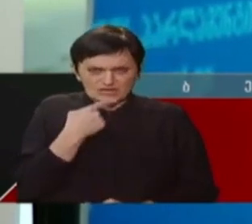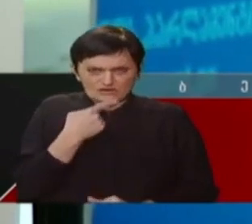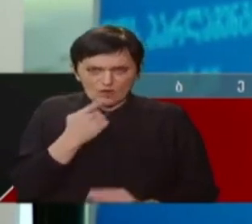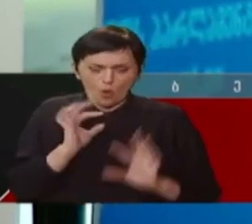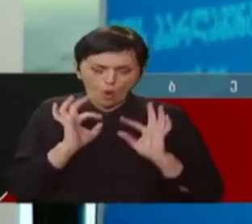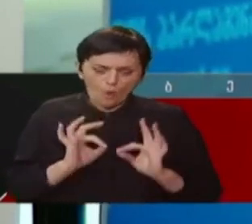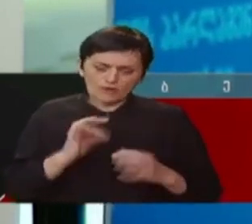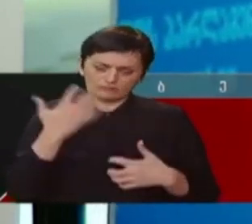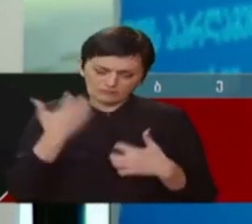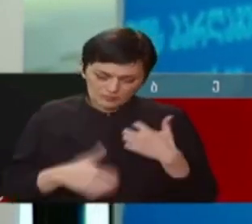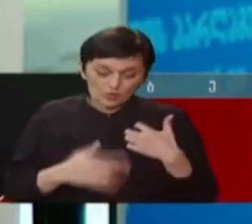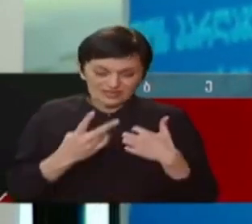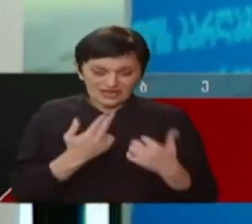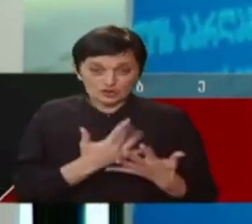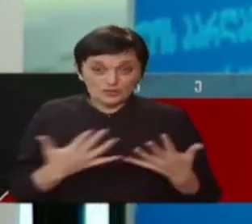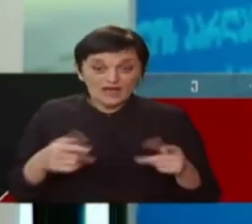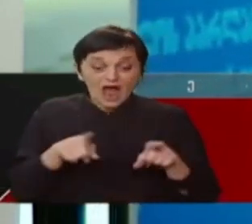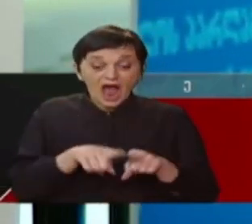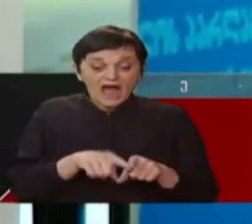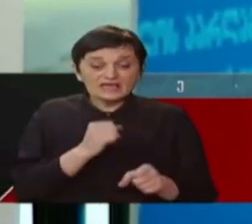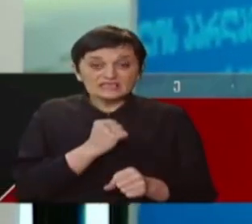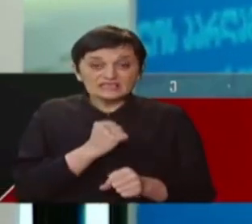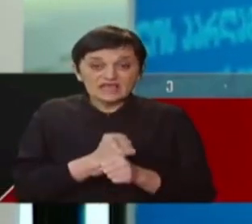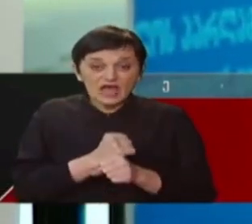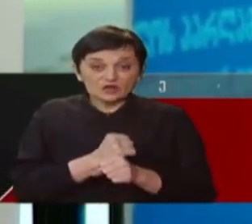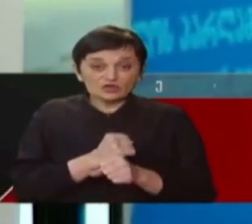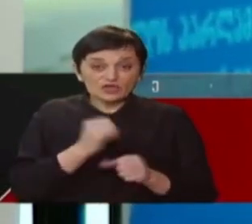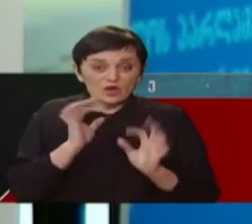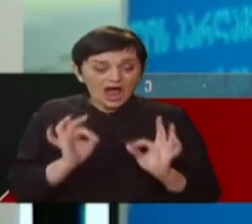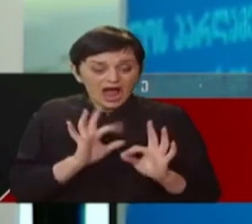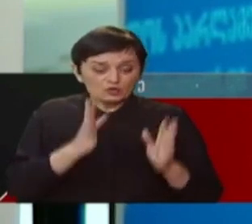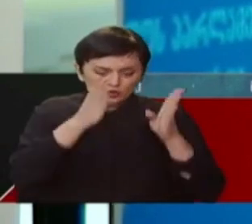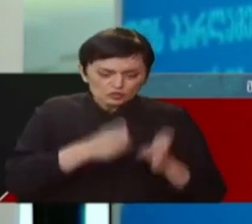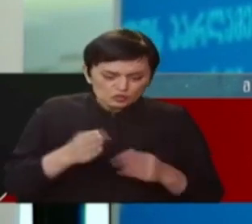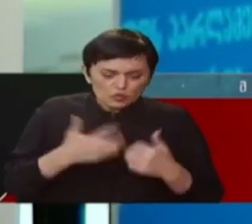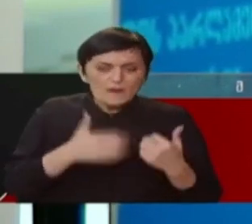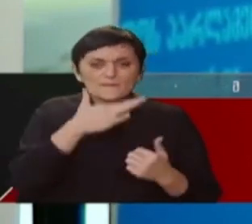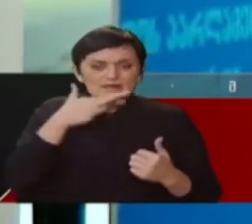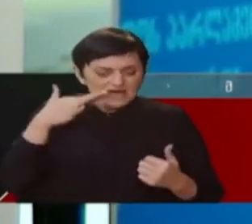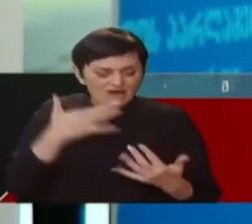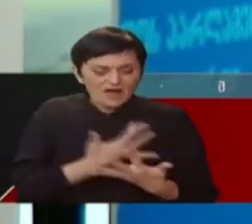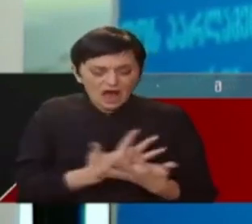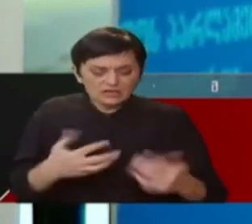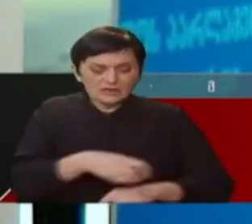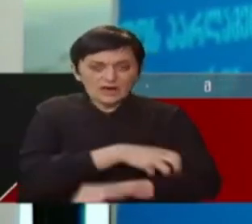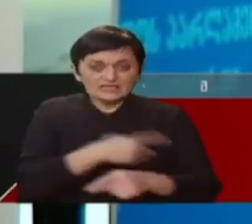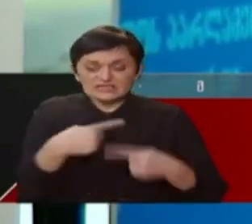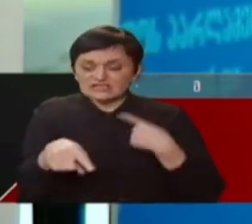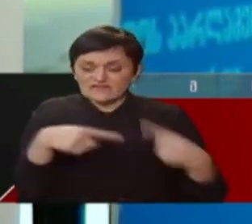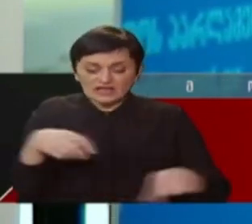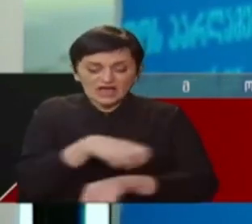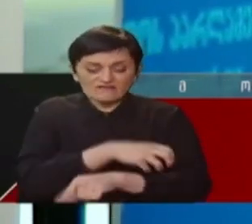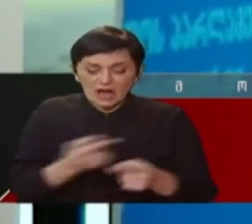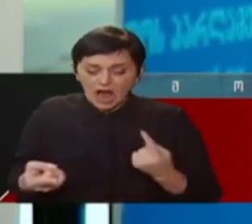ობიექტური მიუკერძოებელი და ასე შემდეგ, აი გავაკეთოთ მიკერძოებული არა ობიექტური, სუბიექტური, მაგრამ მრავალპარტიული, სადაც სხვადასხვა პარტიები ერთმანეთში